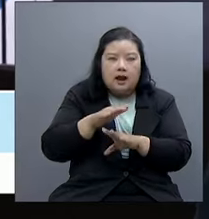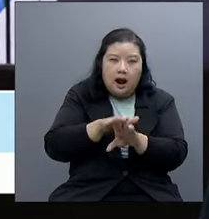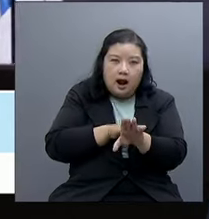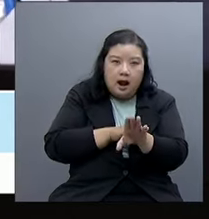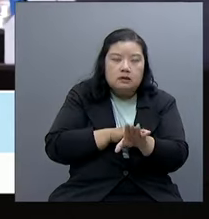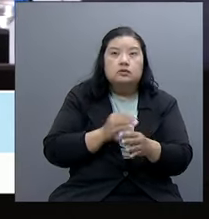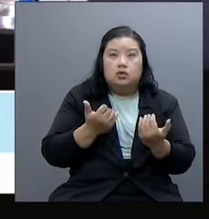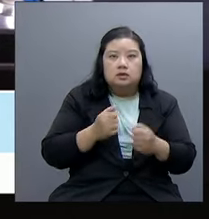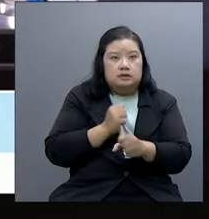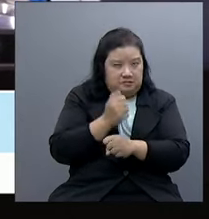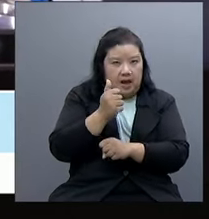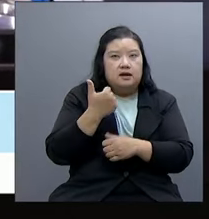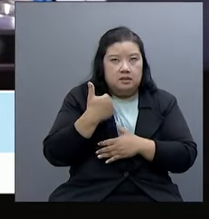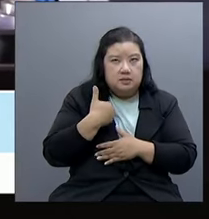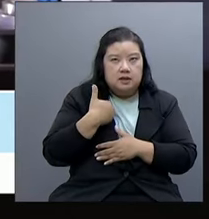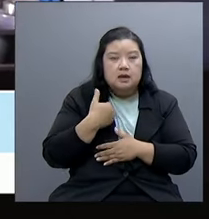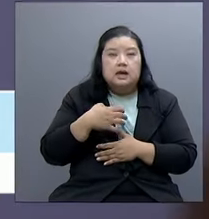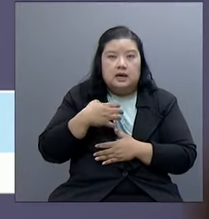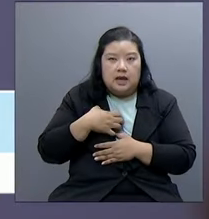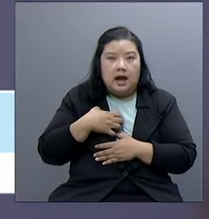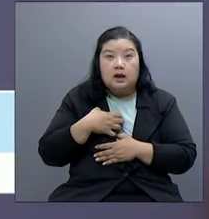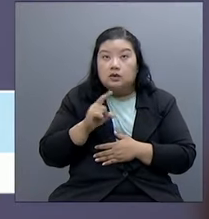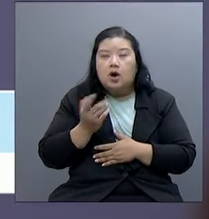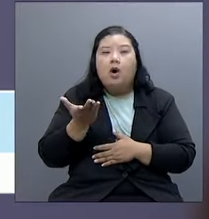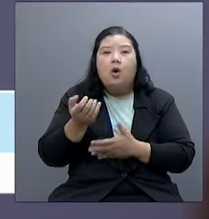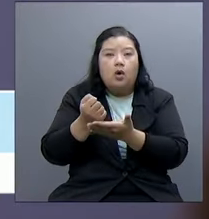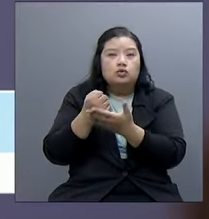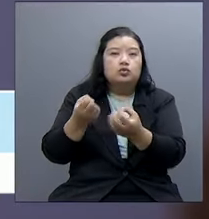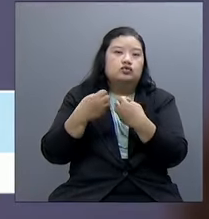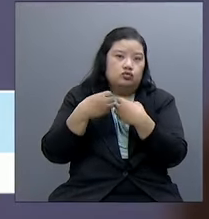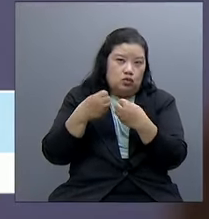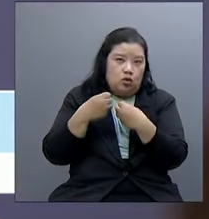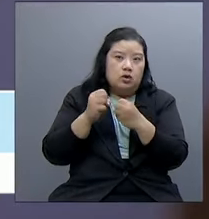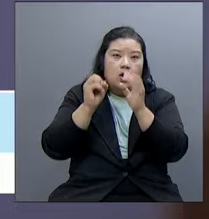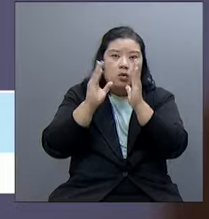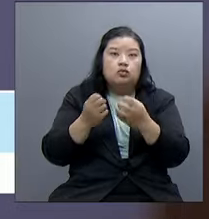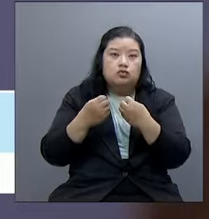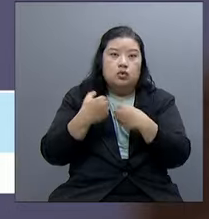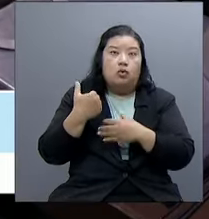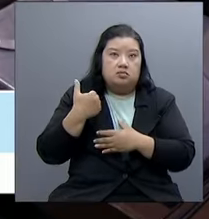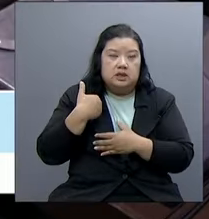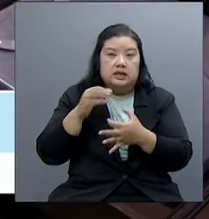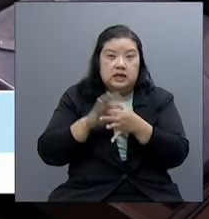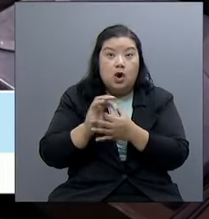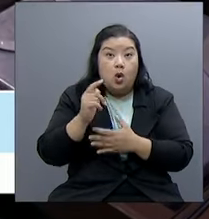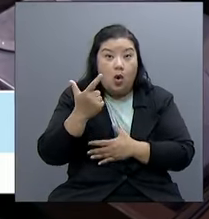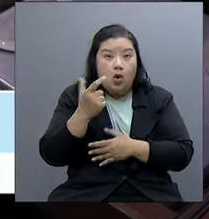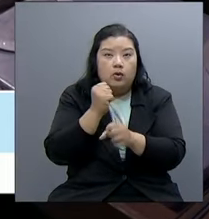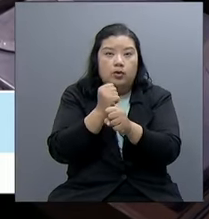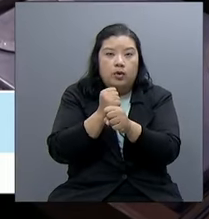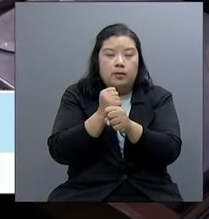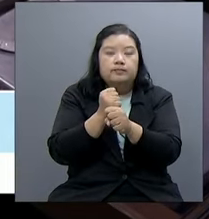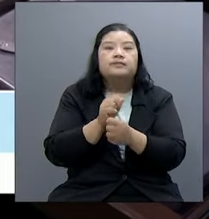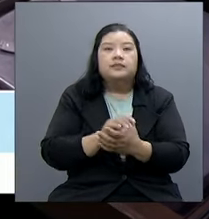มีความพร้อมมากขึ้นจึตัสนใจไปขอเรียนการทำงานช่างทองโบราณกับอาจาร์ท่าน 1 ที่มีความเชี่ยวชาญชำนานในงานขแนงนี้